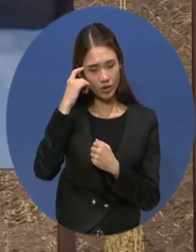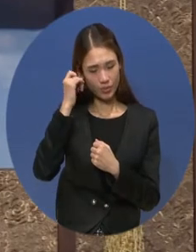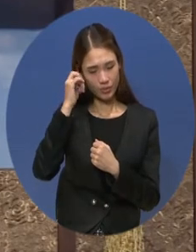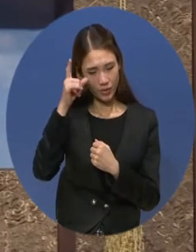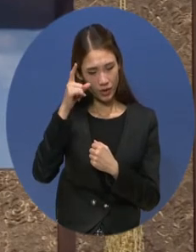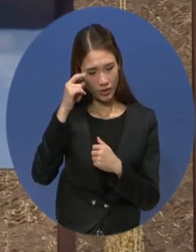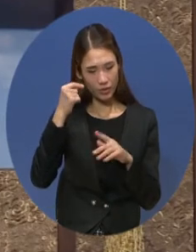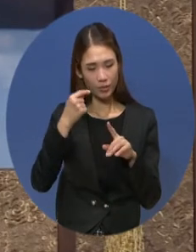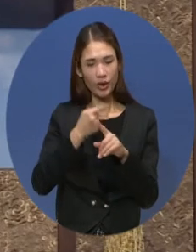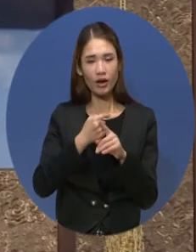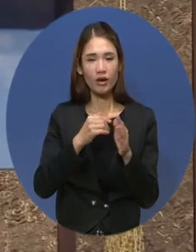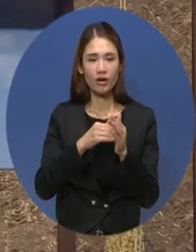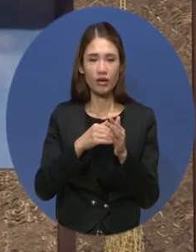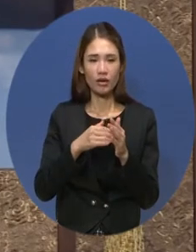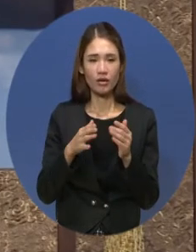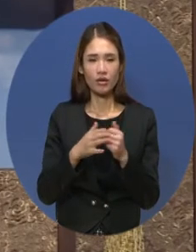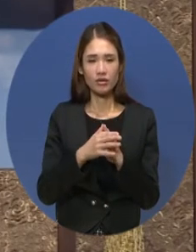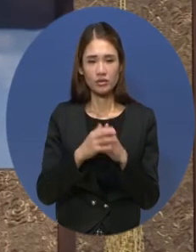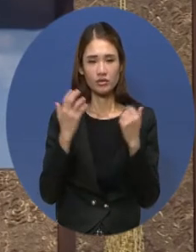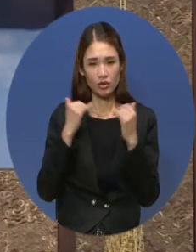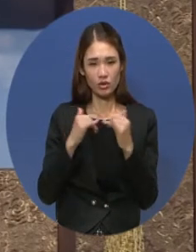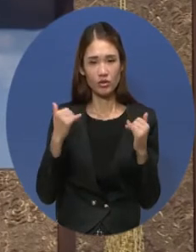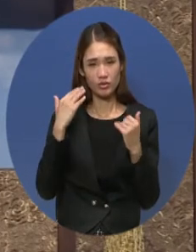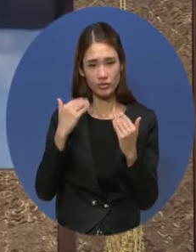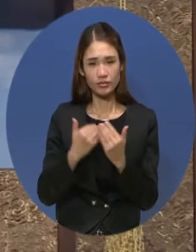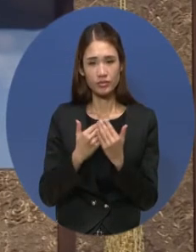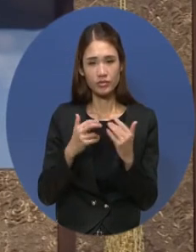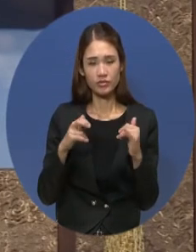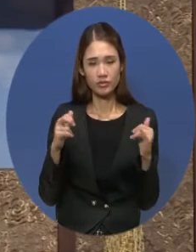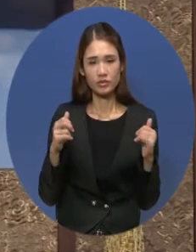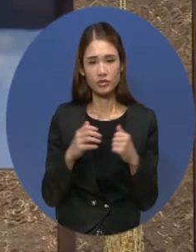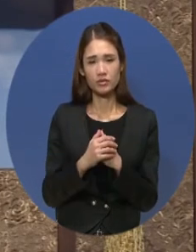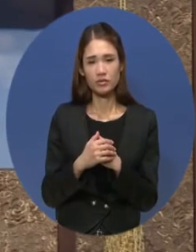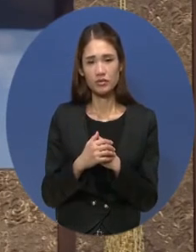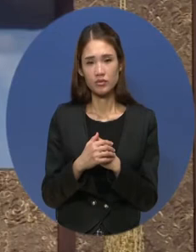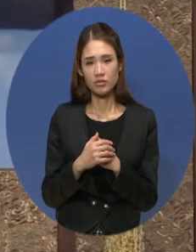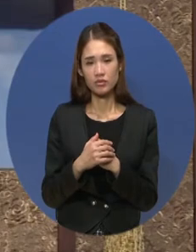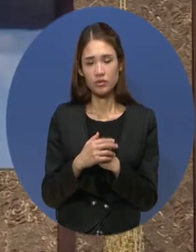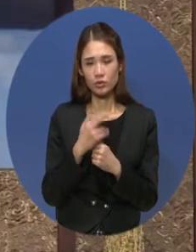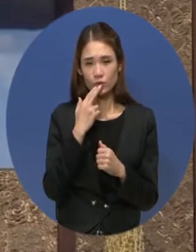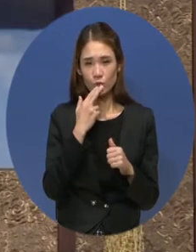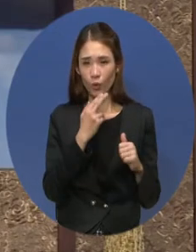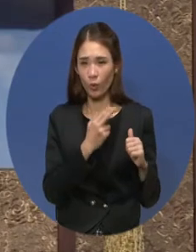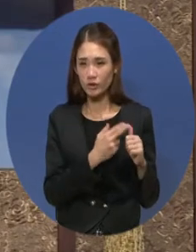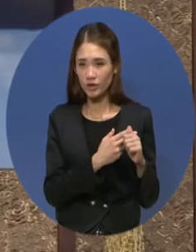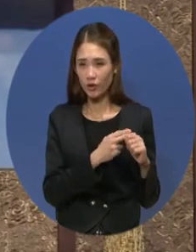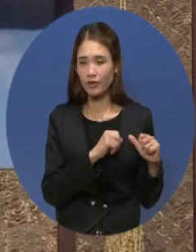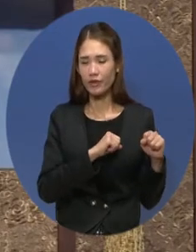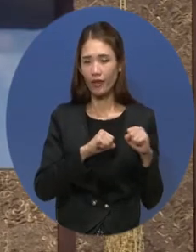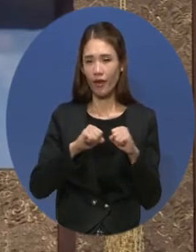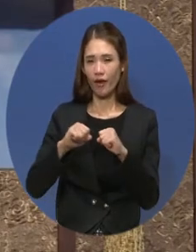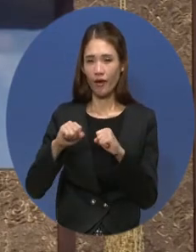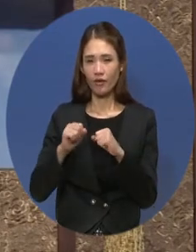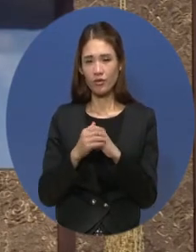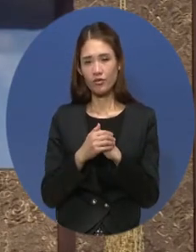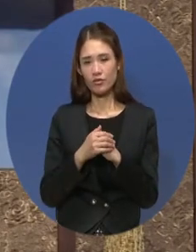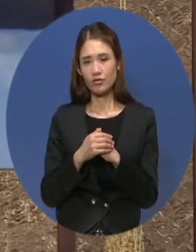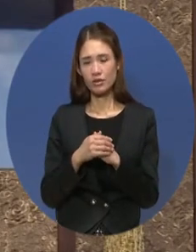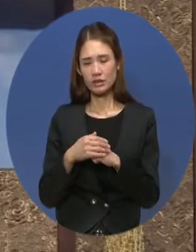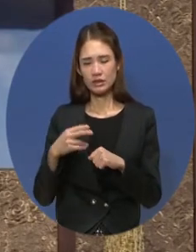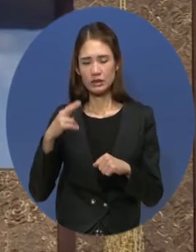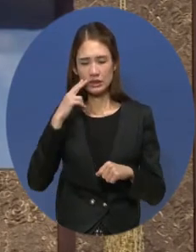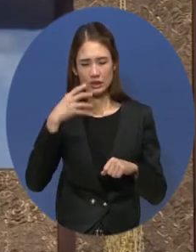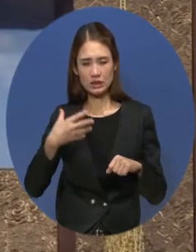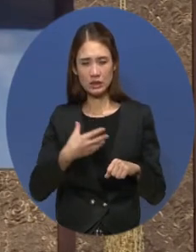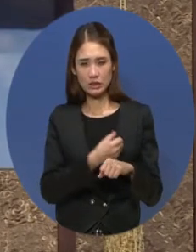깨우쳐 주기 시작을 해요 아 성인 발달장애인 분들이 그러다 보니까 이제 도전 행동이란 어떤 극한 행동이 나올